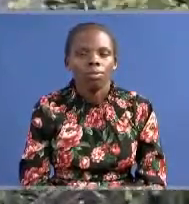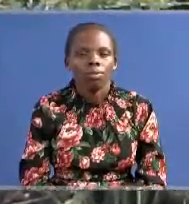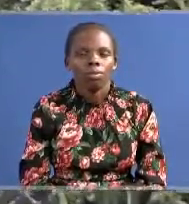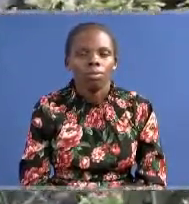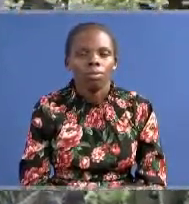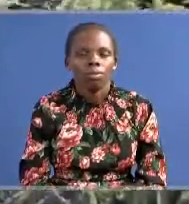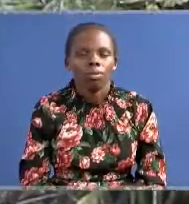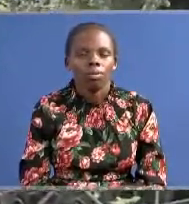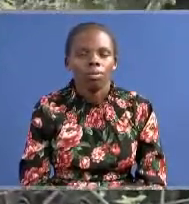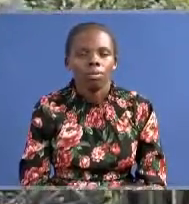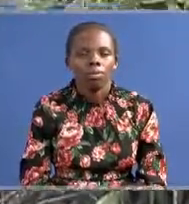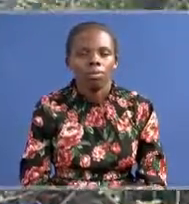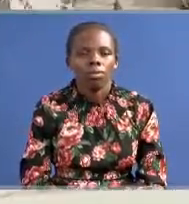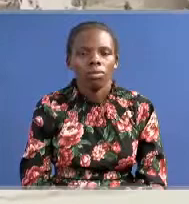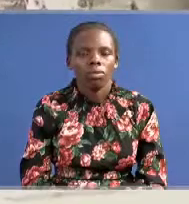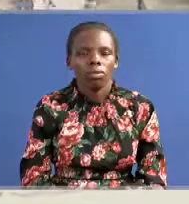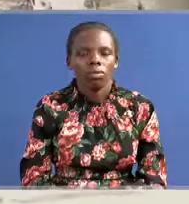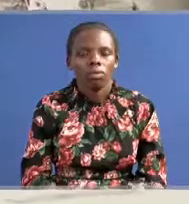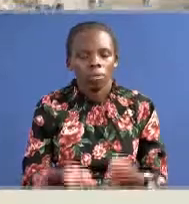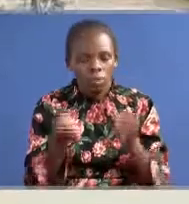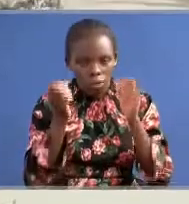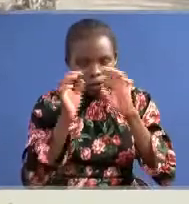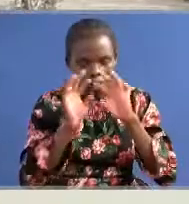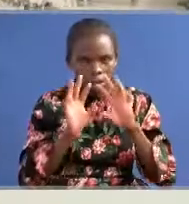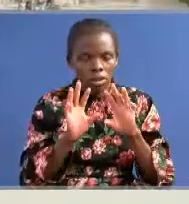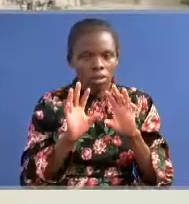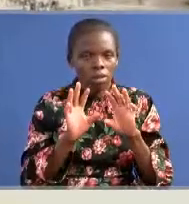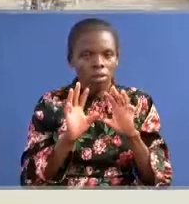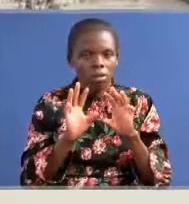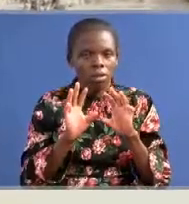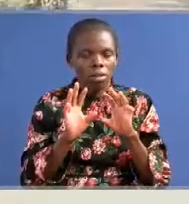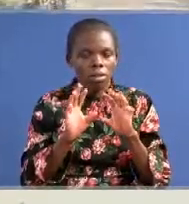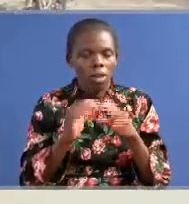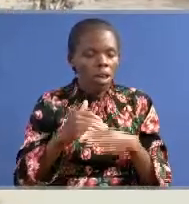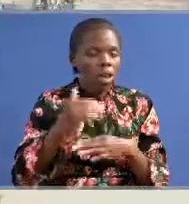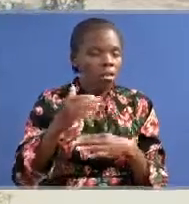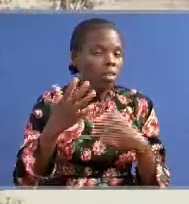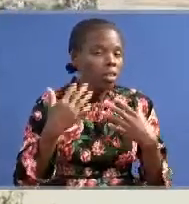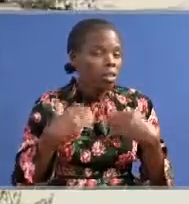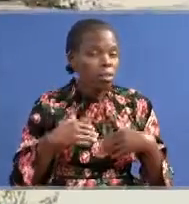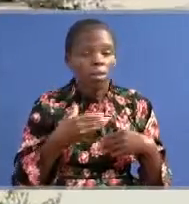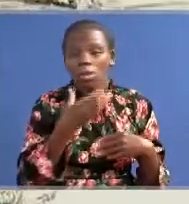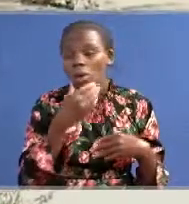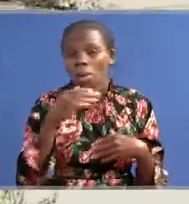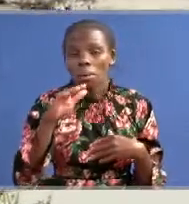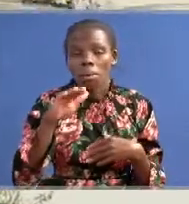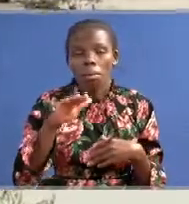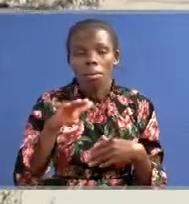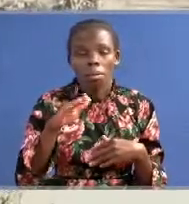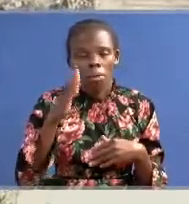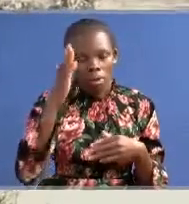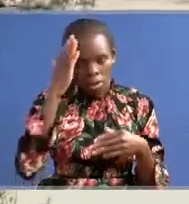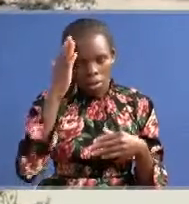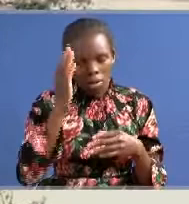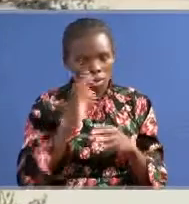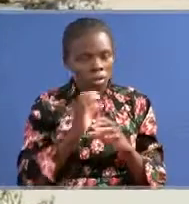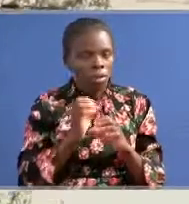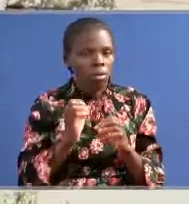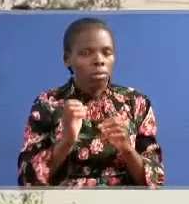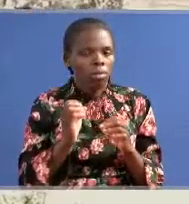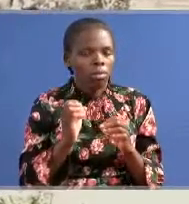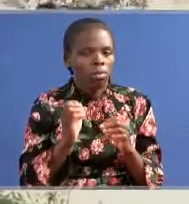Wakazi wa kaunti ya Kitui waliamkia mshangao siku ya Alhamisi asubuhi baada ya mwili wa mwanaume asiyejulikana mwenye umri wa